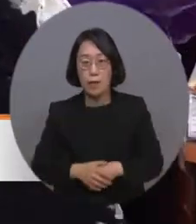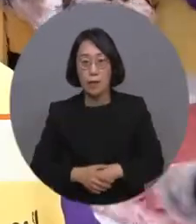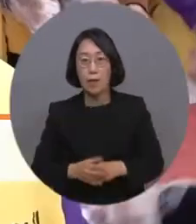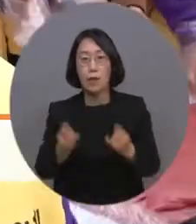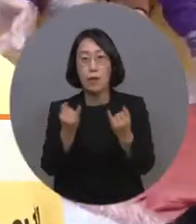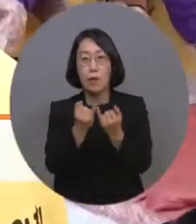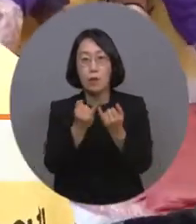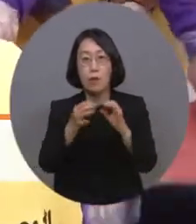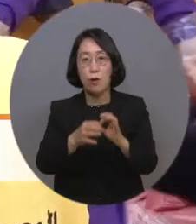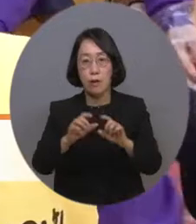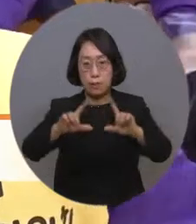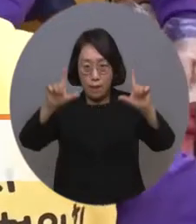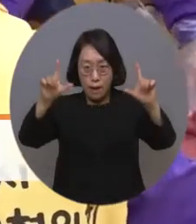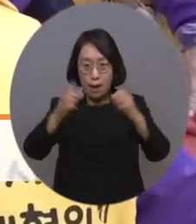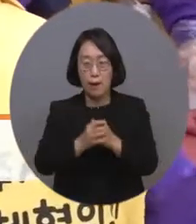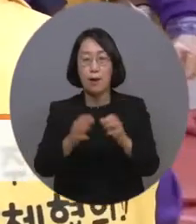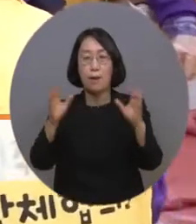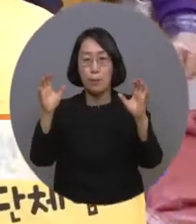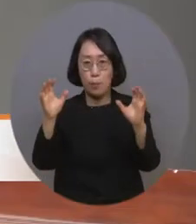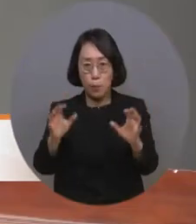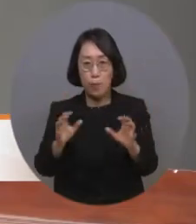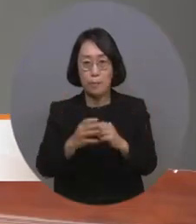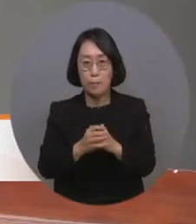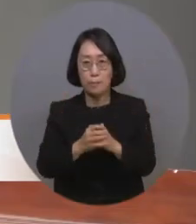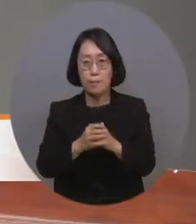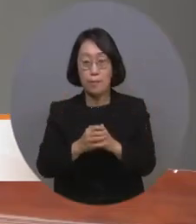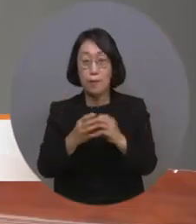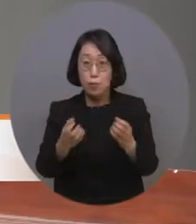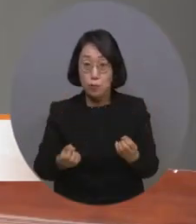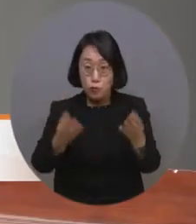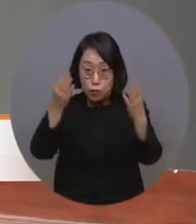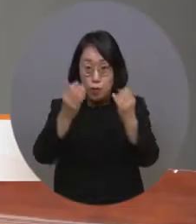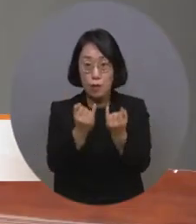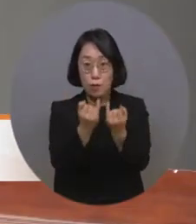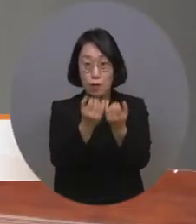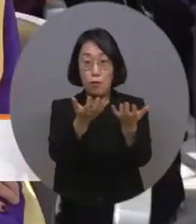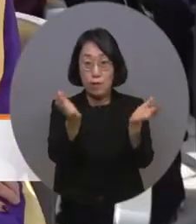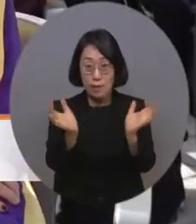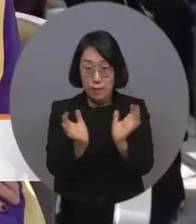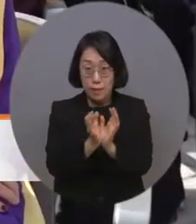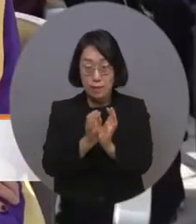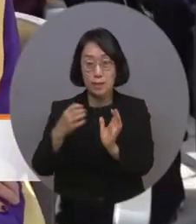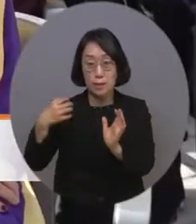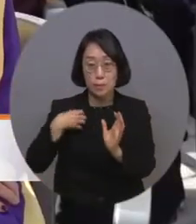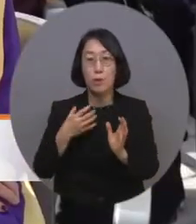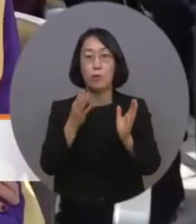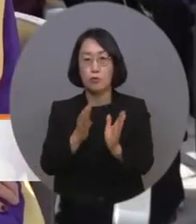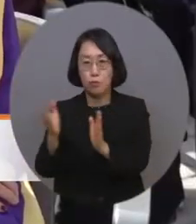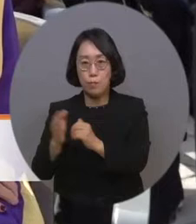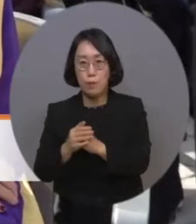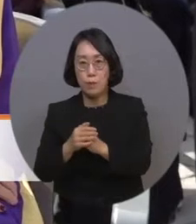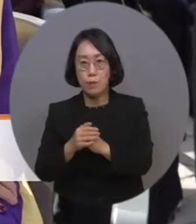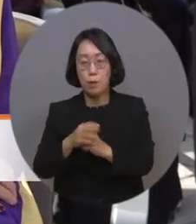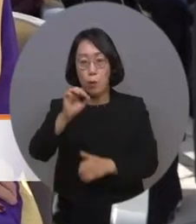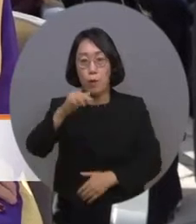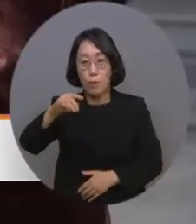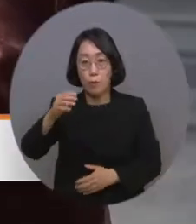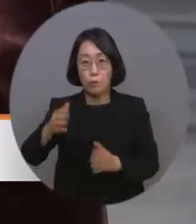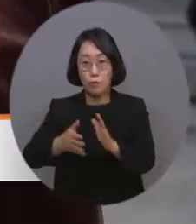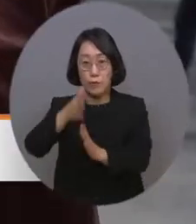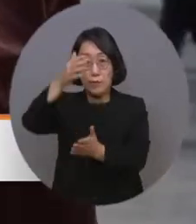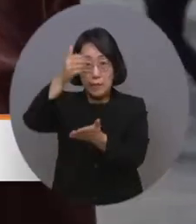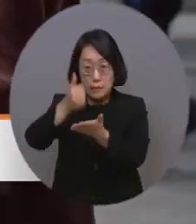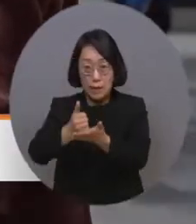여성의 날 행사가 열렸습니다. 이번 행사는 원주시 여성단체협의회에서 진행했으며 원강수 원주시장을